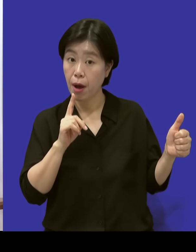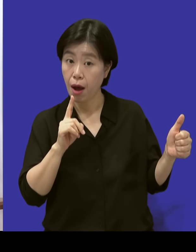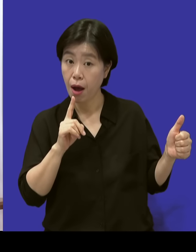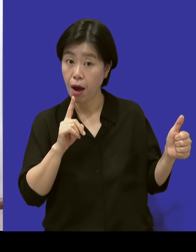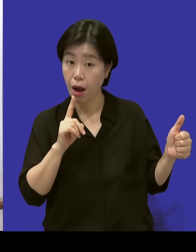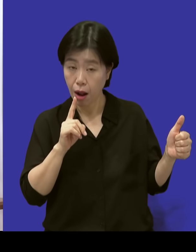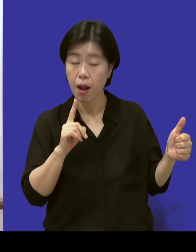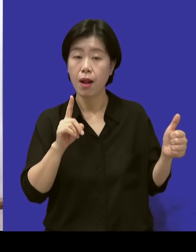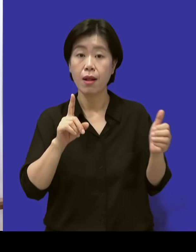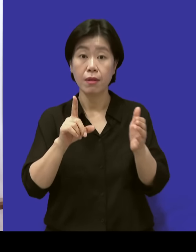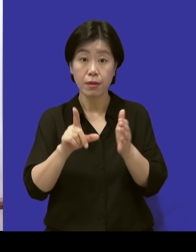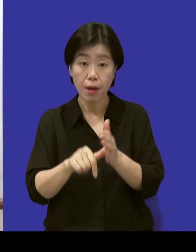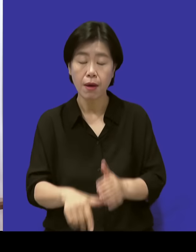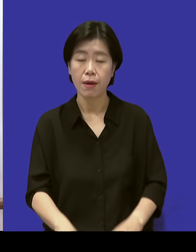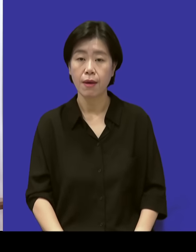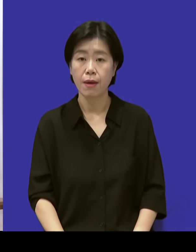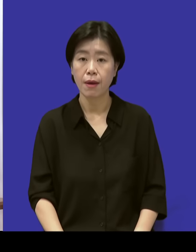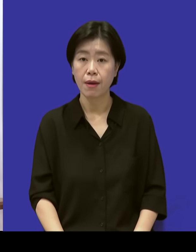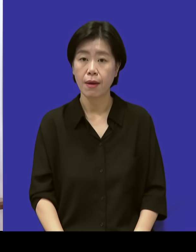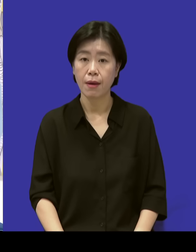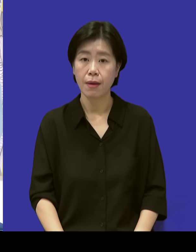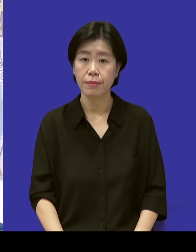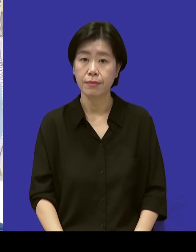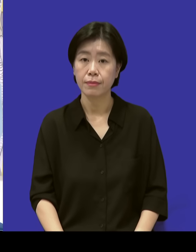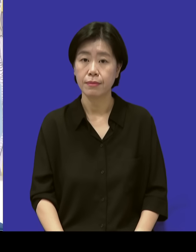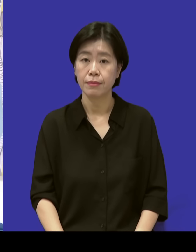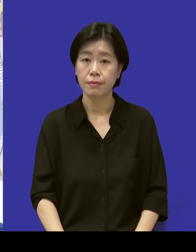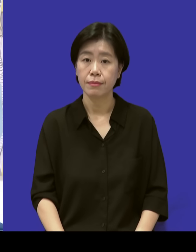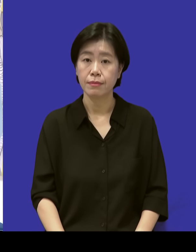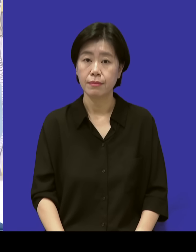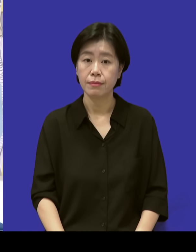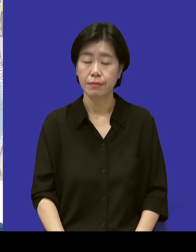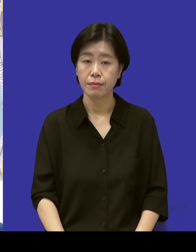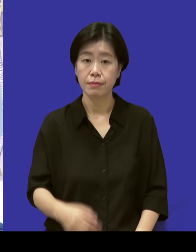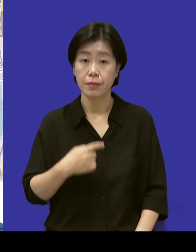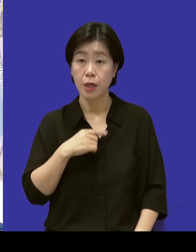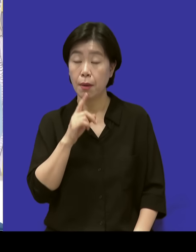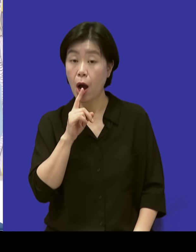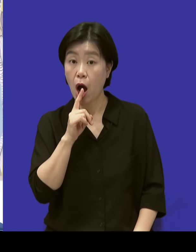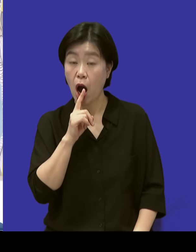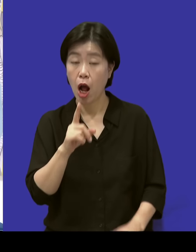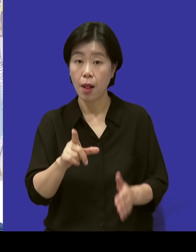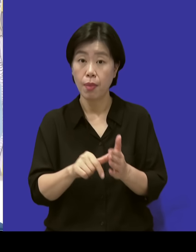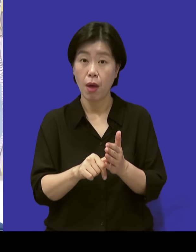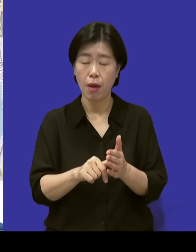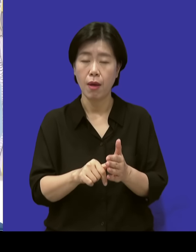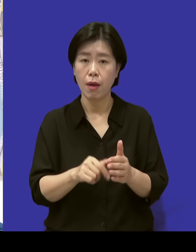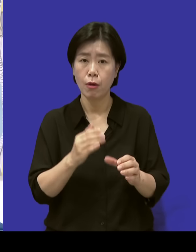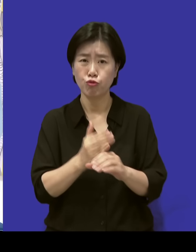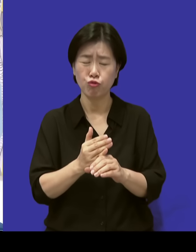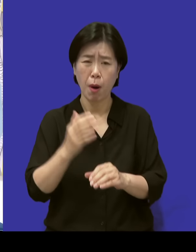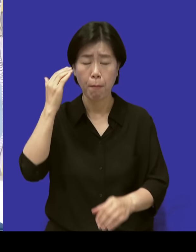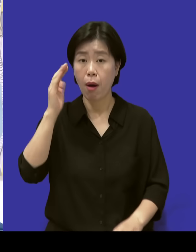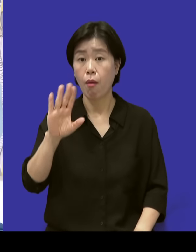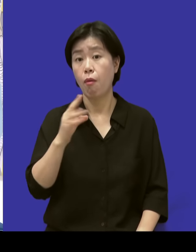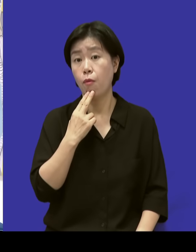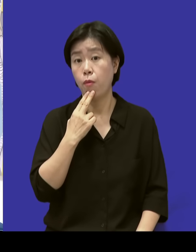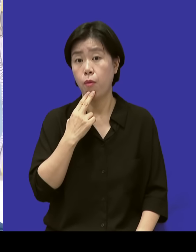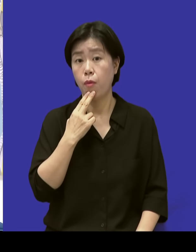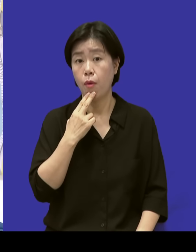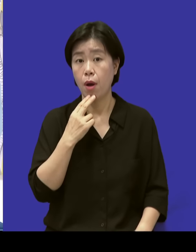좋아하는 그 형님이자 집사님인데 예. 그분이 말을 끊거나 그러는 분이 아니에요. 말이 예. 잘 없으신 분이에요. 진짜 예. 진중하신